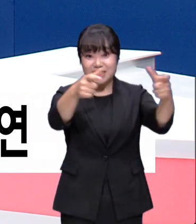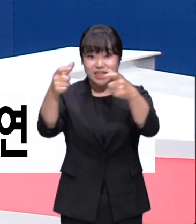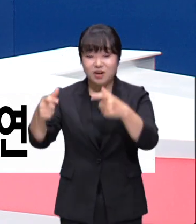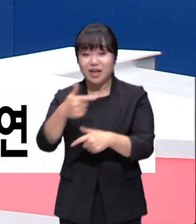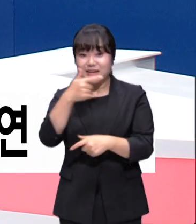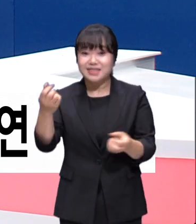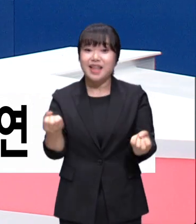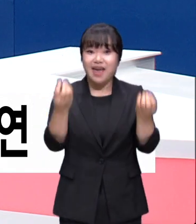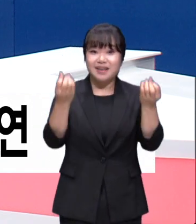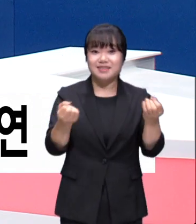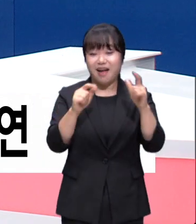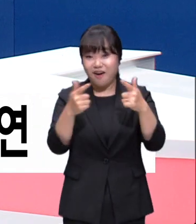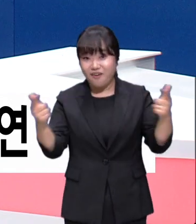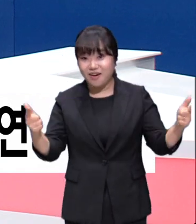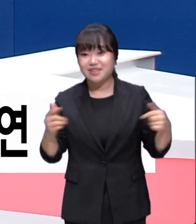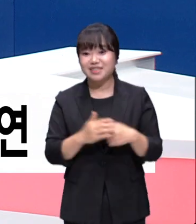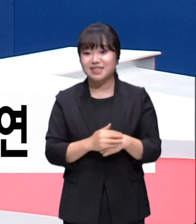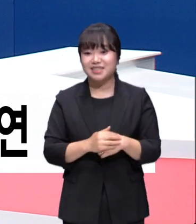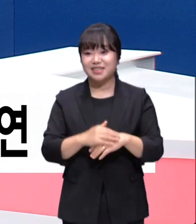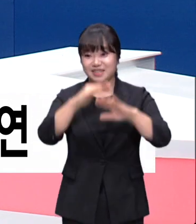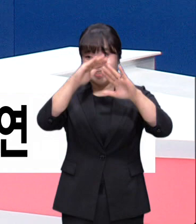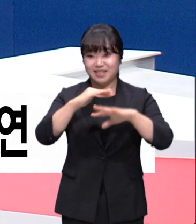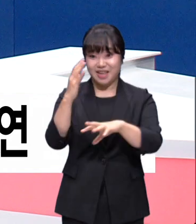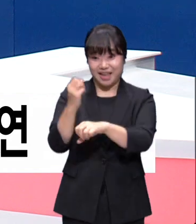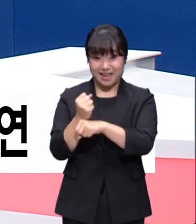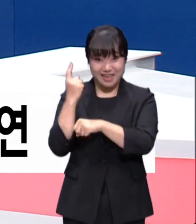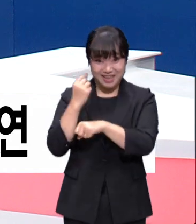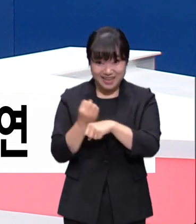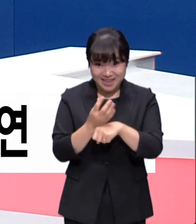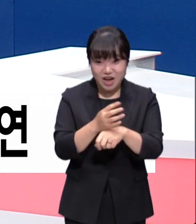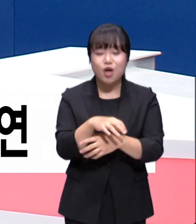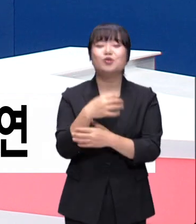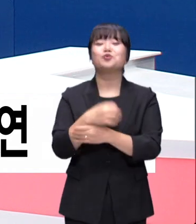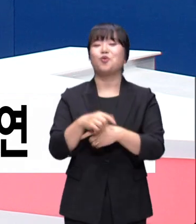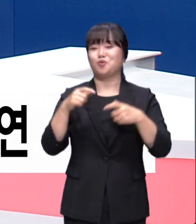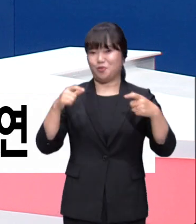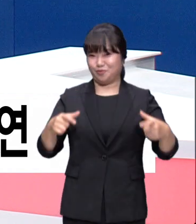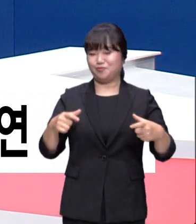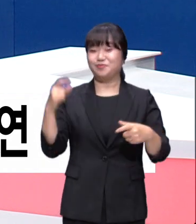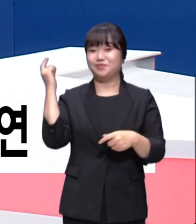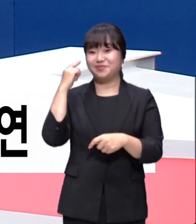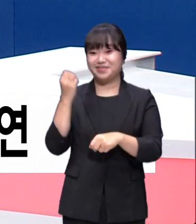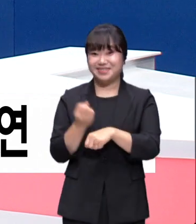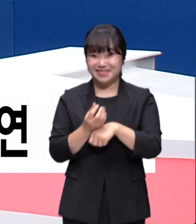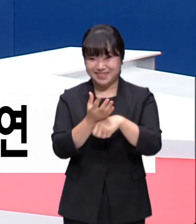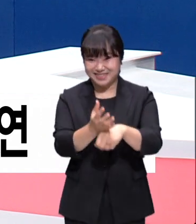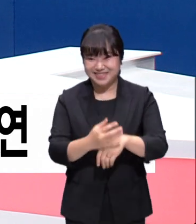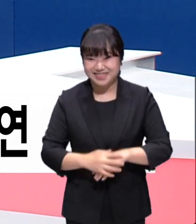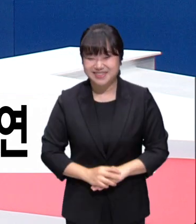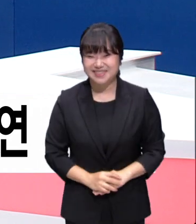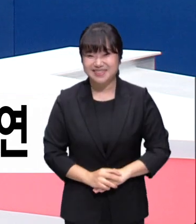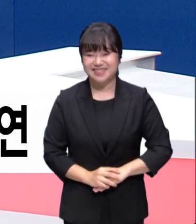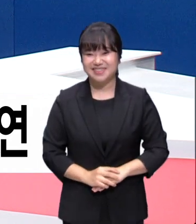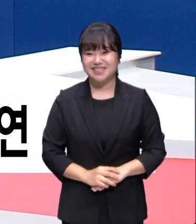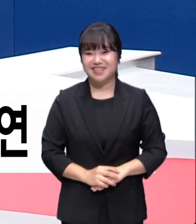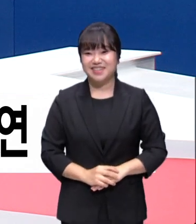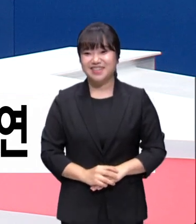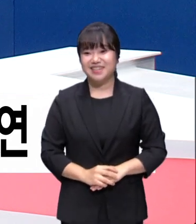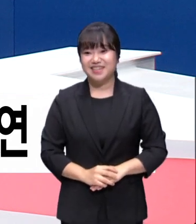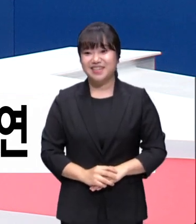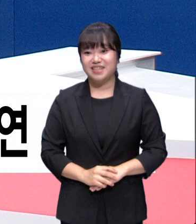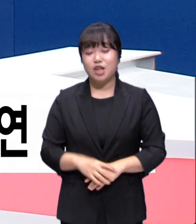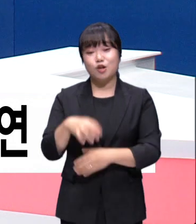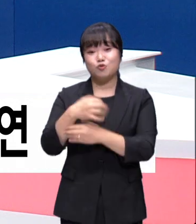크고 작은 행사들이 있을 텐데 네, 문화 공연의 중심지로 꼽히는 종로구의 소식을 저희 주민통신원이 직접 취재를 하셨습니다.